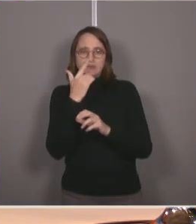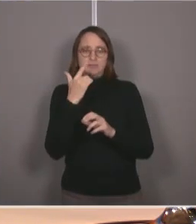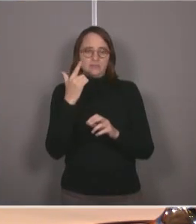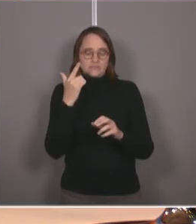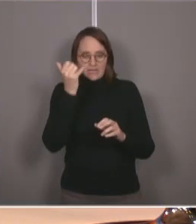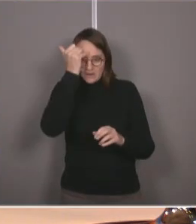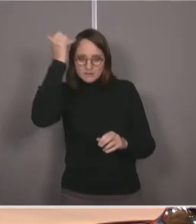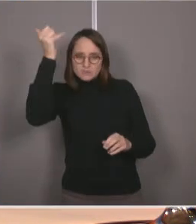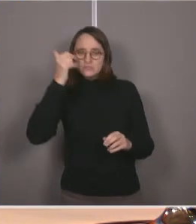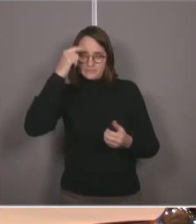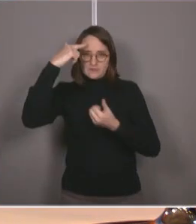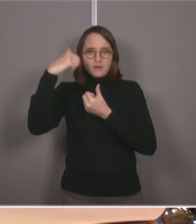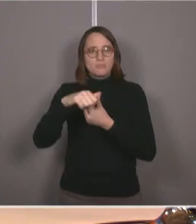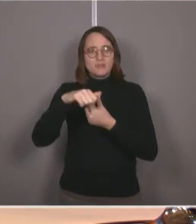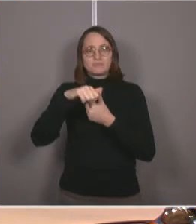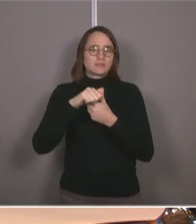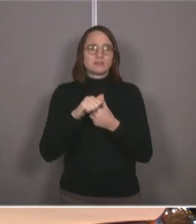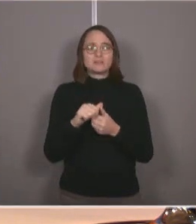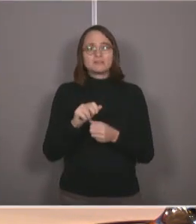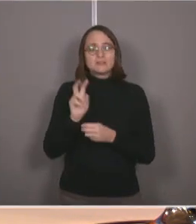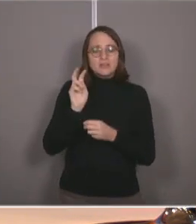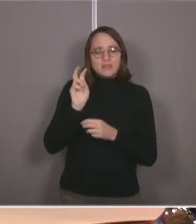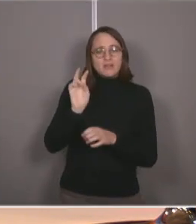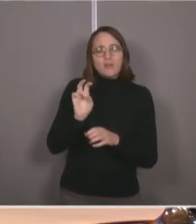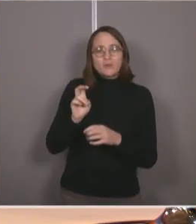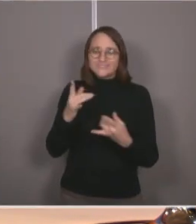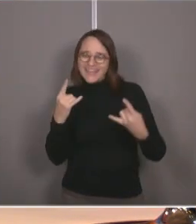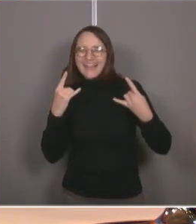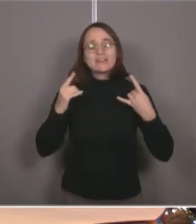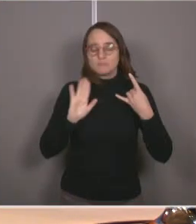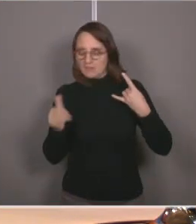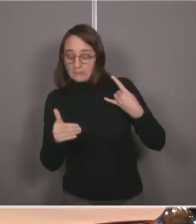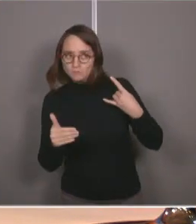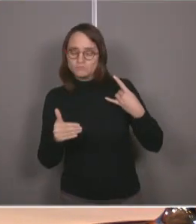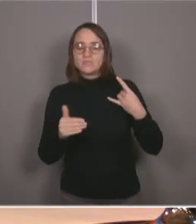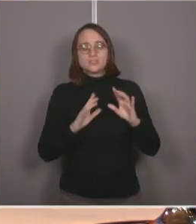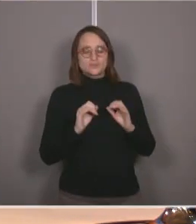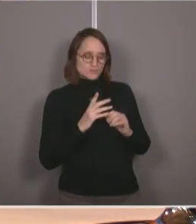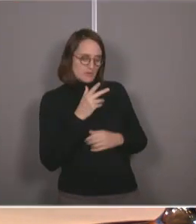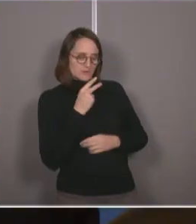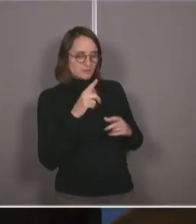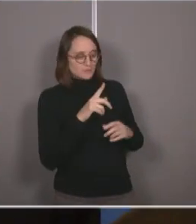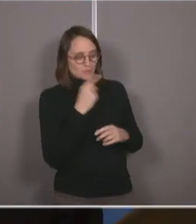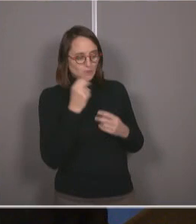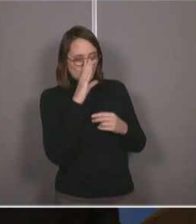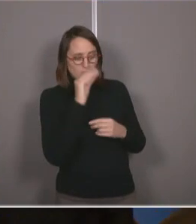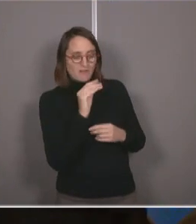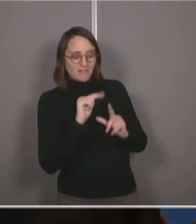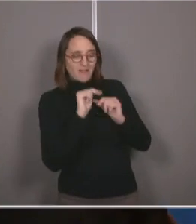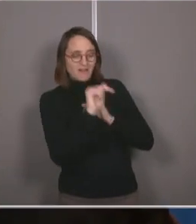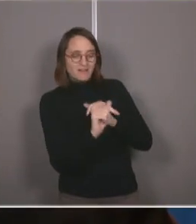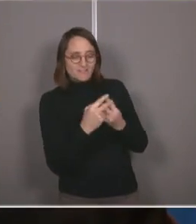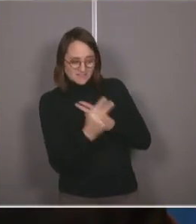souvient du greenwashing, a vécu, et symboliquement, je le dis devant Jean-Luc Moudenc, les métropoles, les élus locaux,